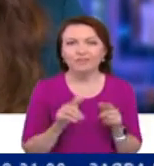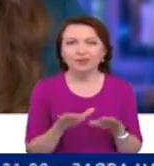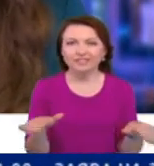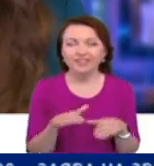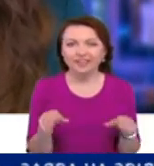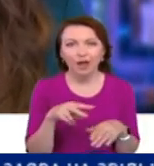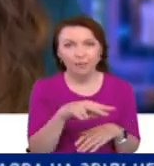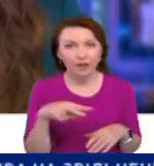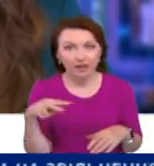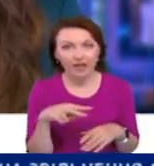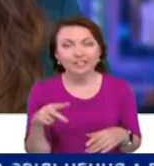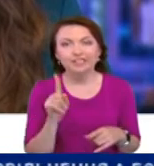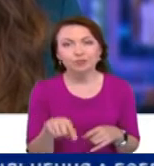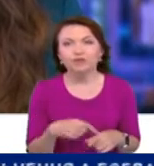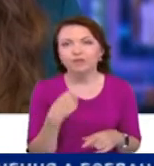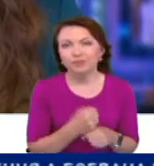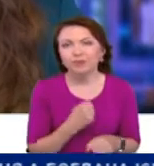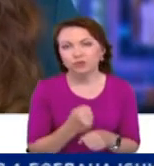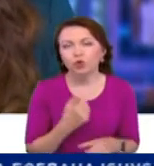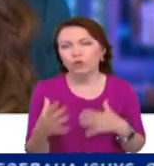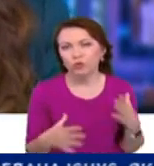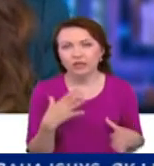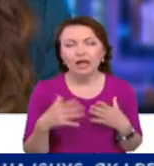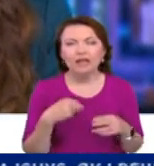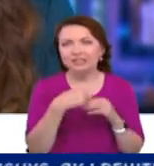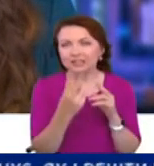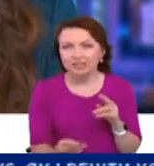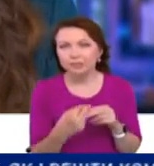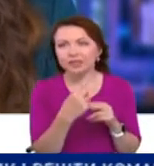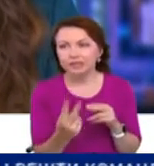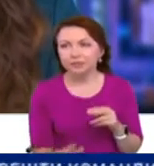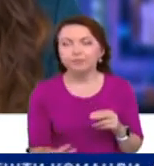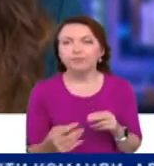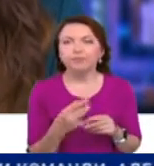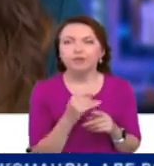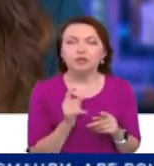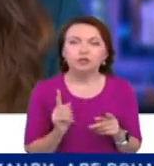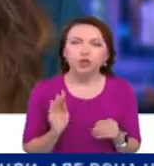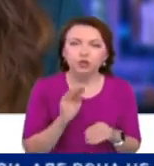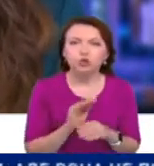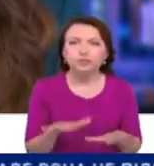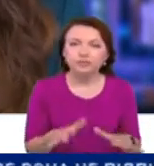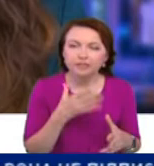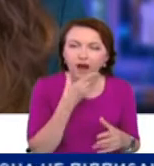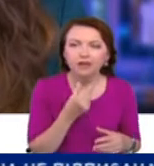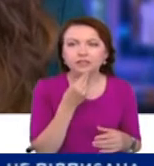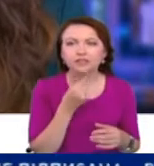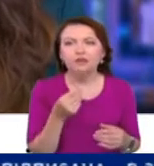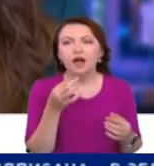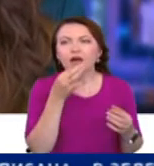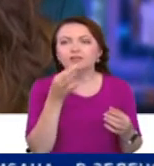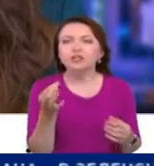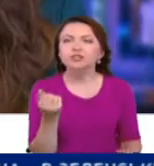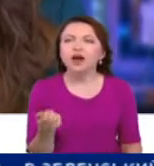ви відпрацьовуєте стрибки, так, там долаштовуються місця нові, красиві. Скажи,